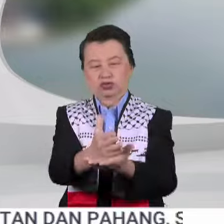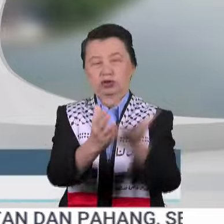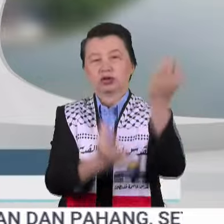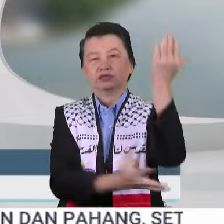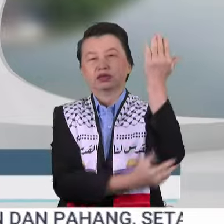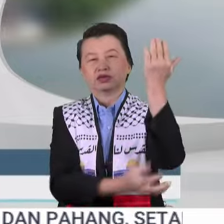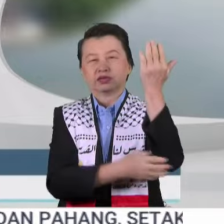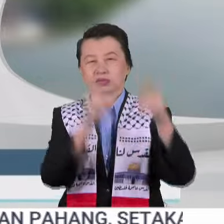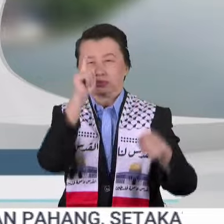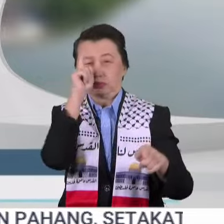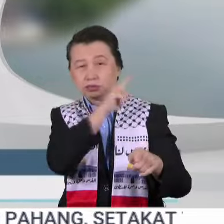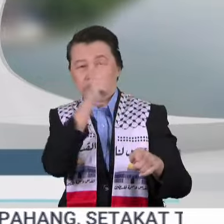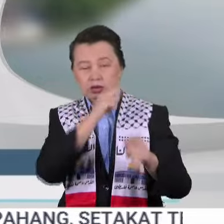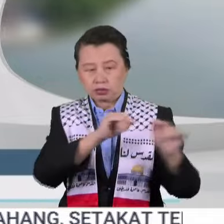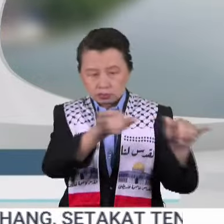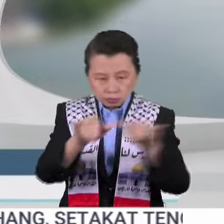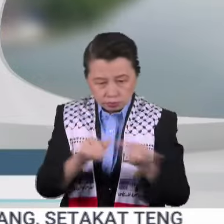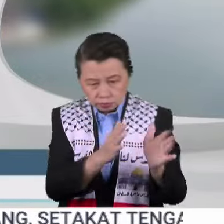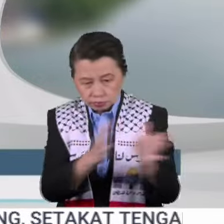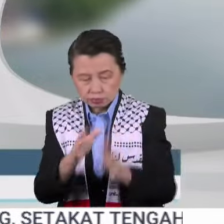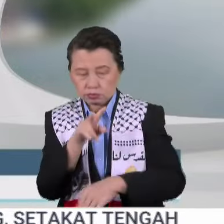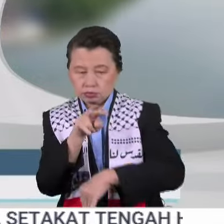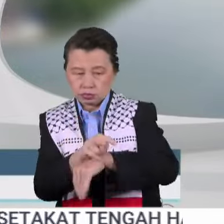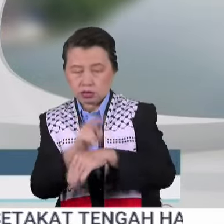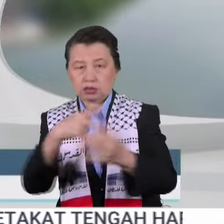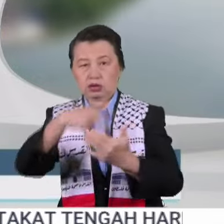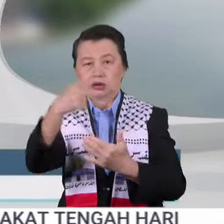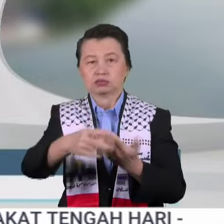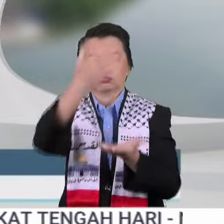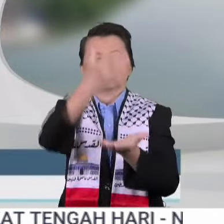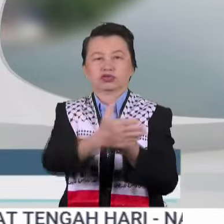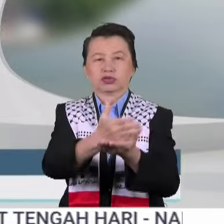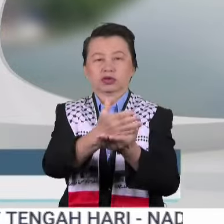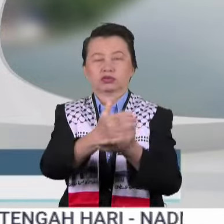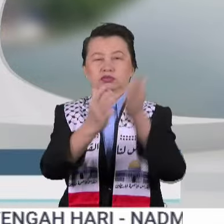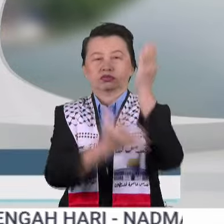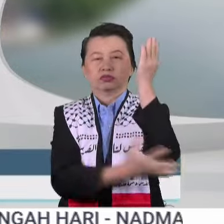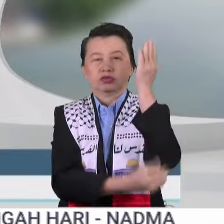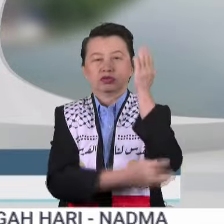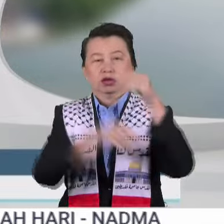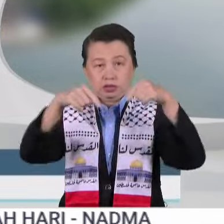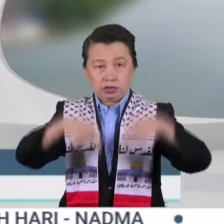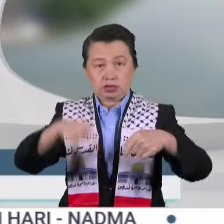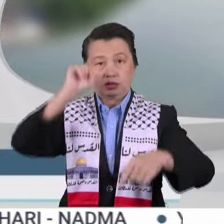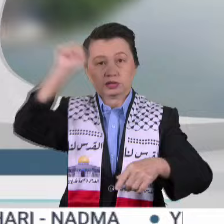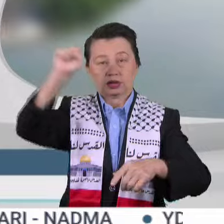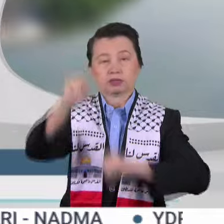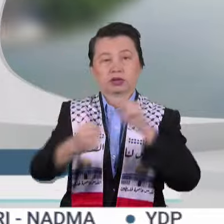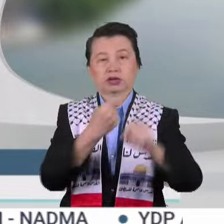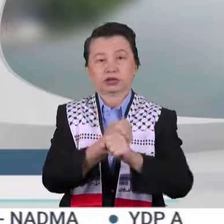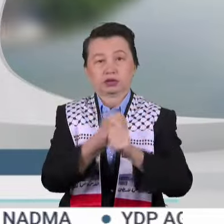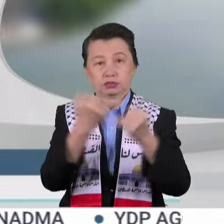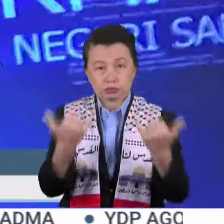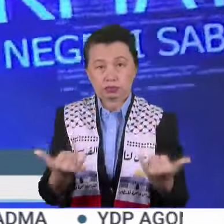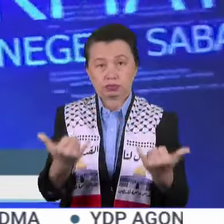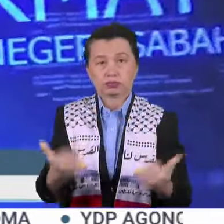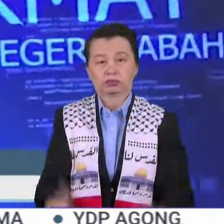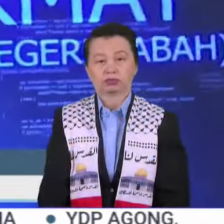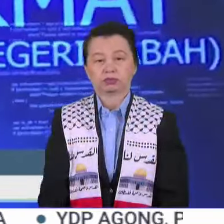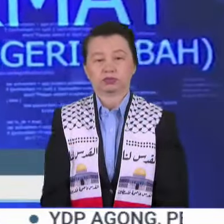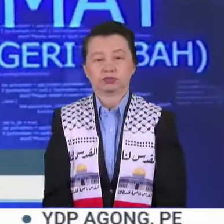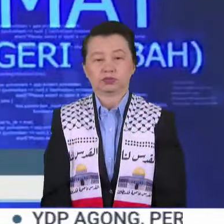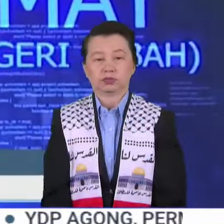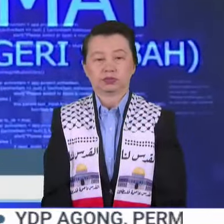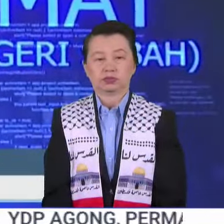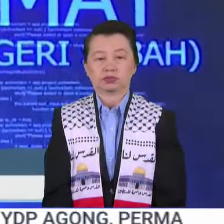Miskin Tegar bagi menyelaras dan memantau program menoktakan miskin tegar di negeri Sabah tahun ini.